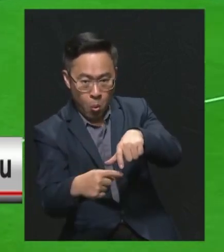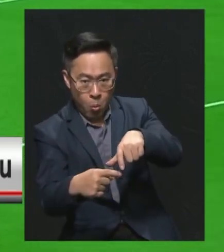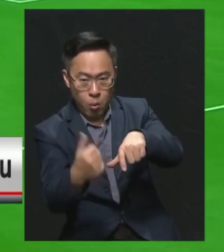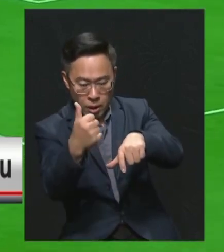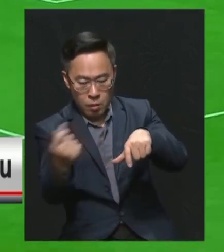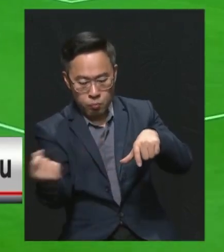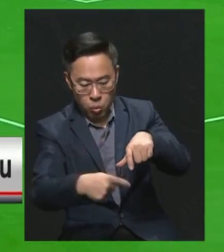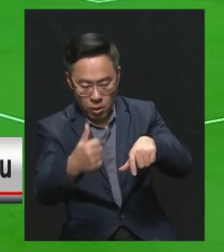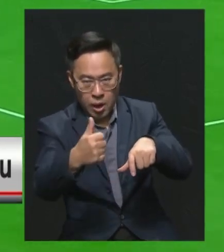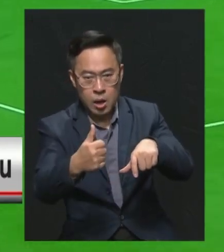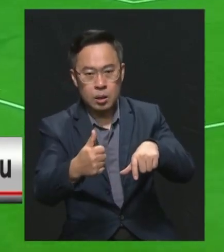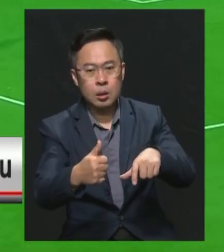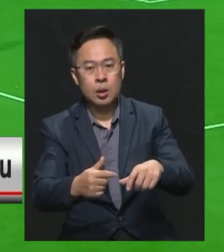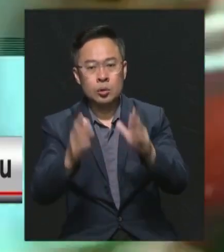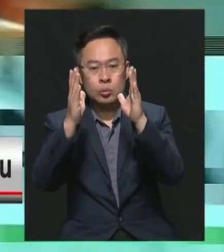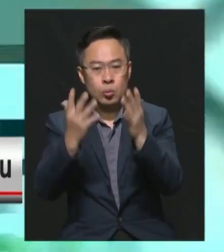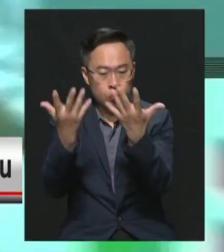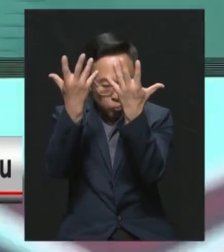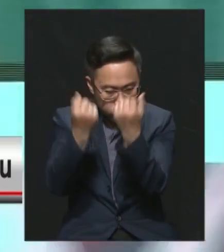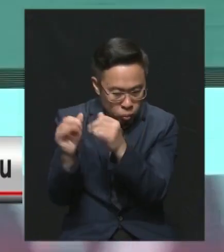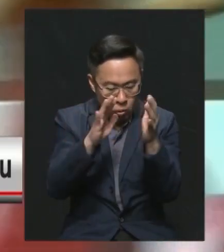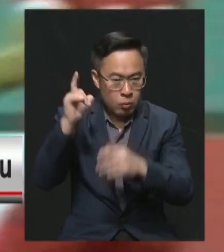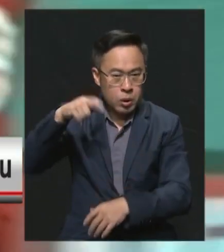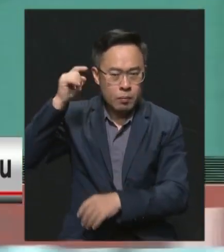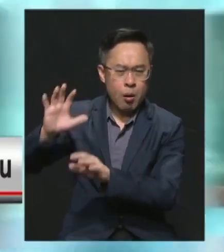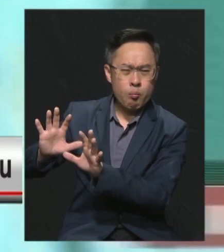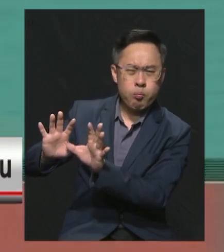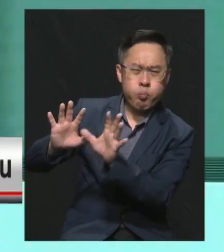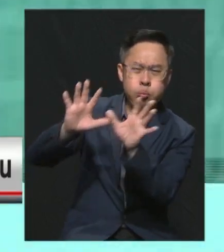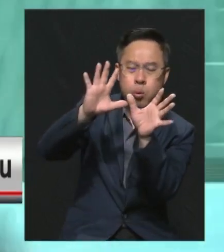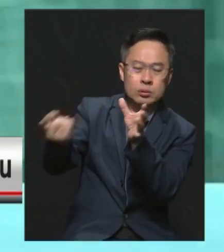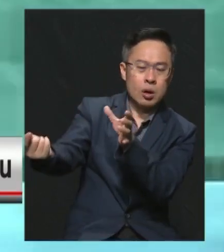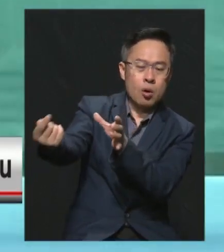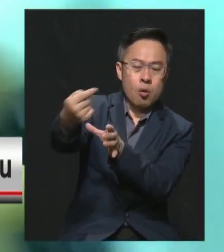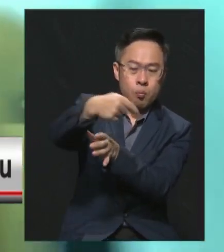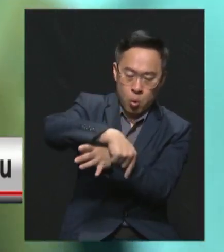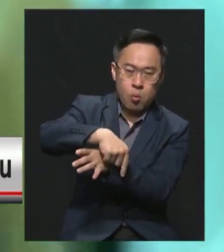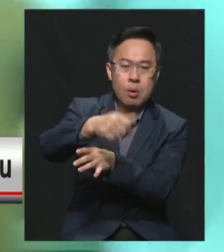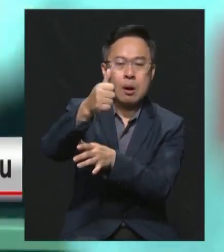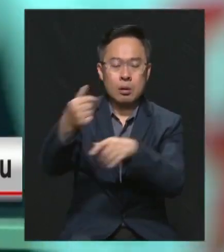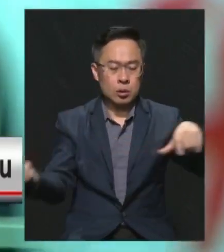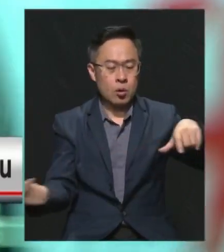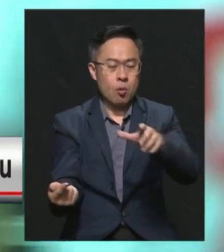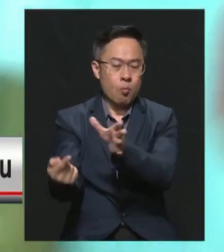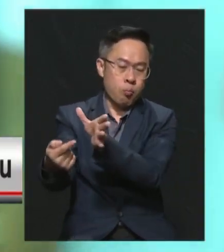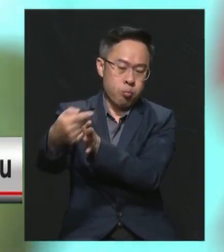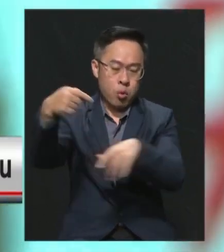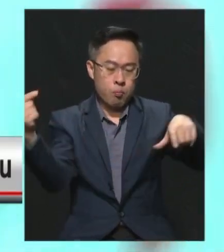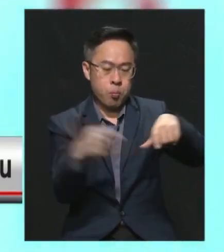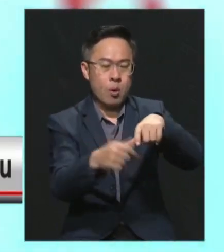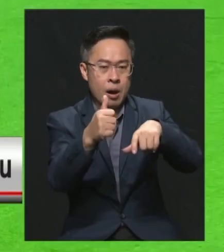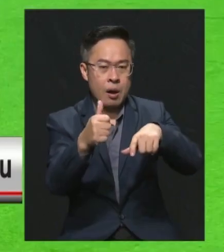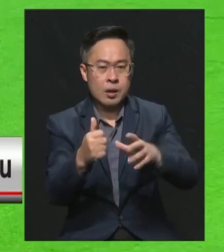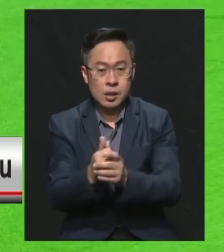านนะคะคือผู้รักษาประตูของเมียนมาเนี่ยพยายามบินปัดแล้วนะคะแต่ว่าบอลมันก็กลิ้นเข้าประตูไปนะคะสิงคโป